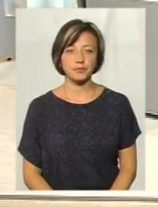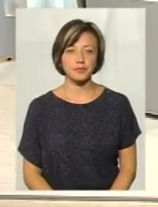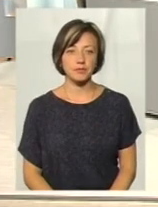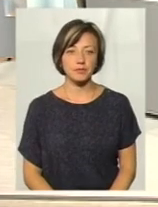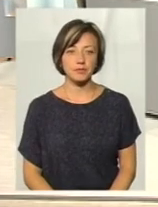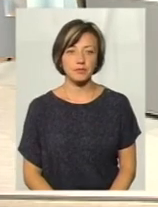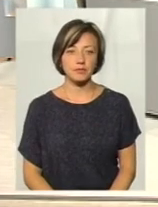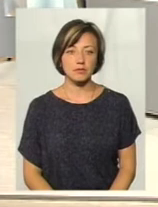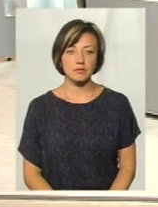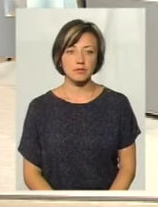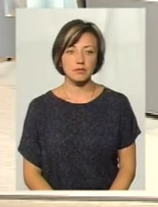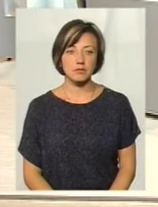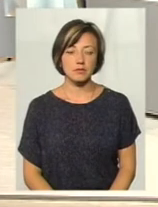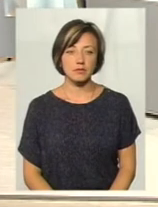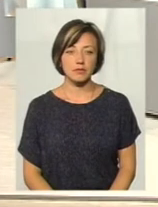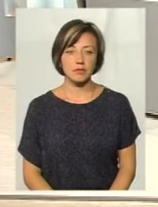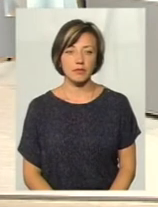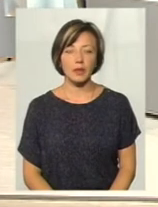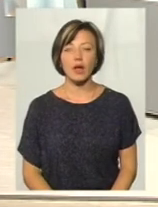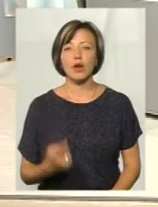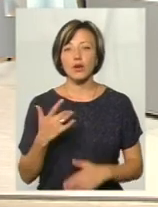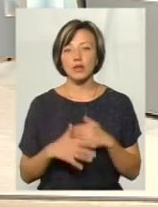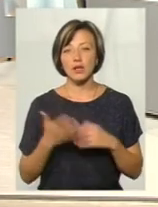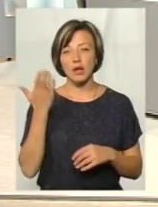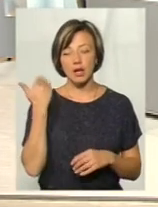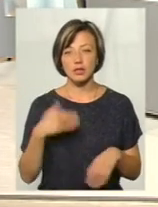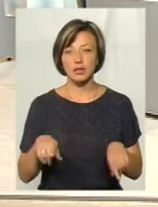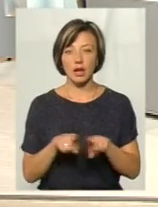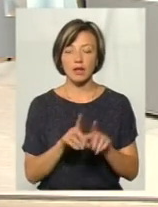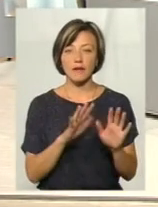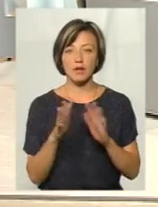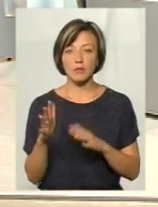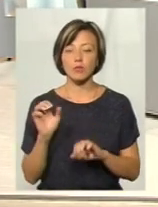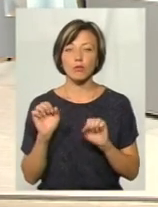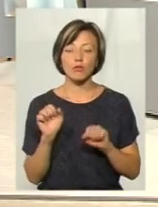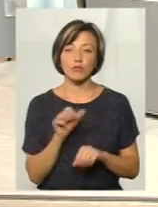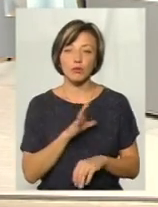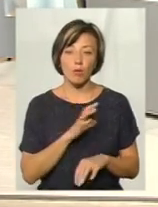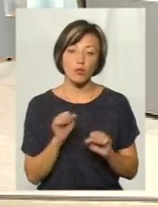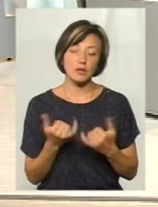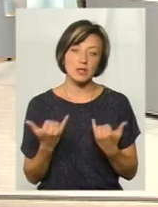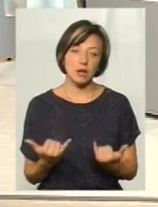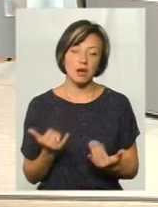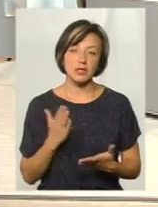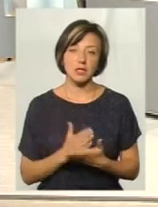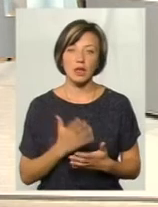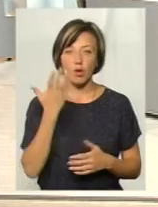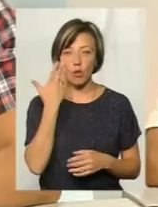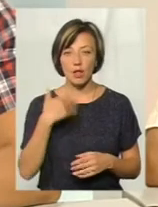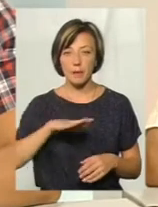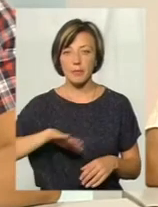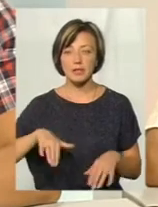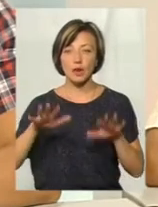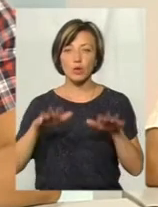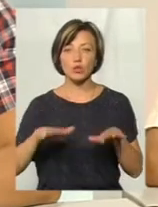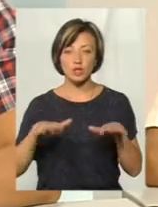Я хотів би додати, ви розумієте, що раніше ще були випадки, можливо, воно має місце і зараз десь, коли після